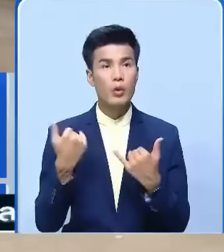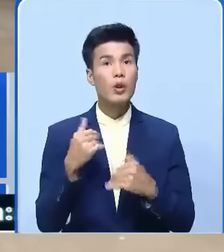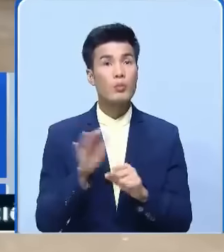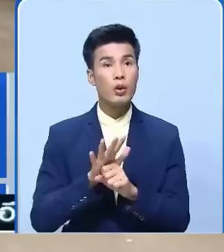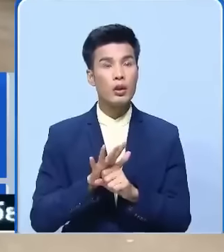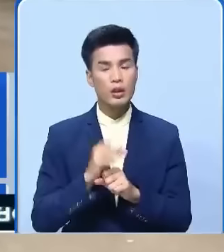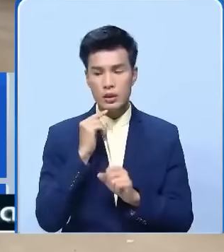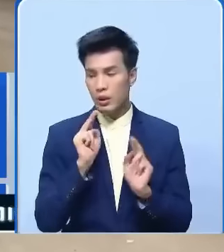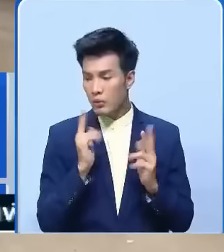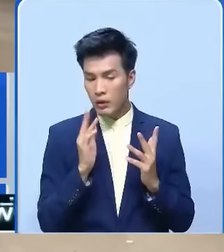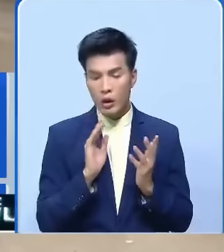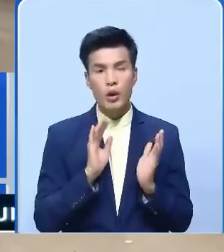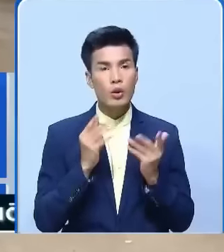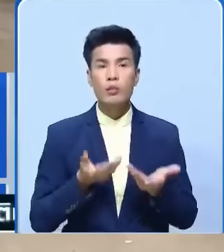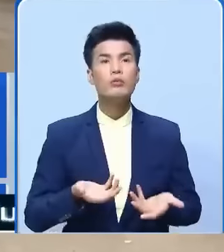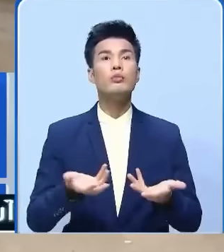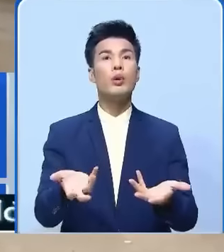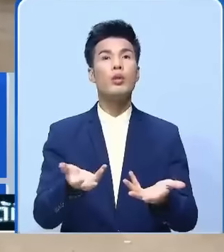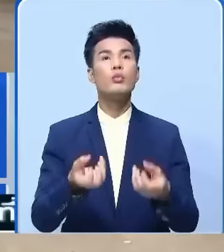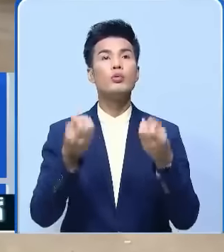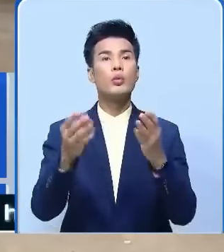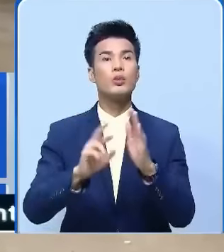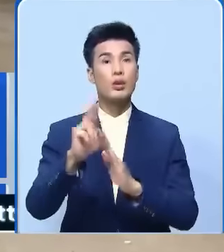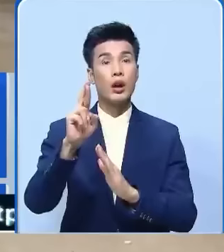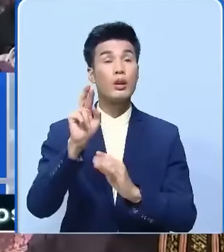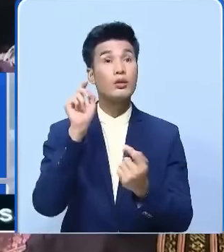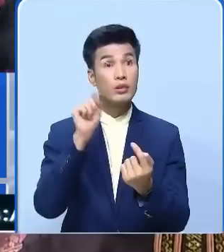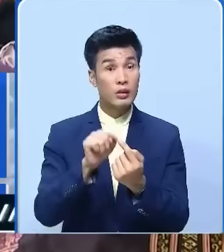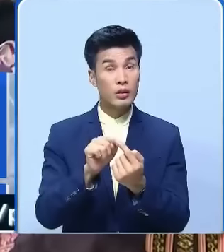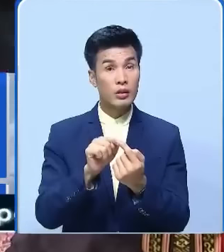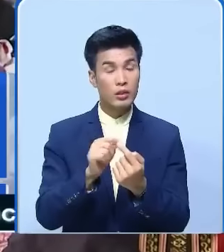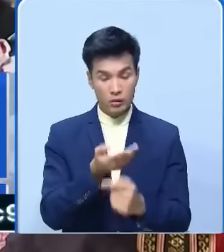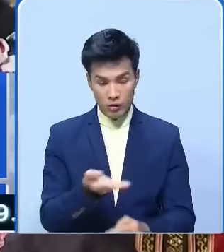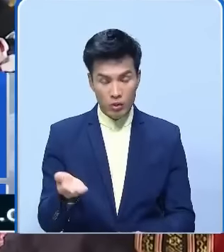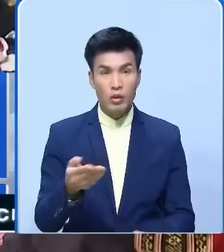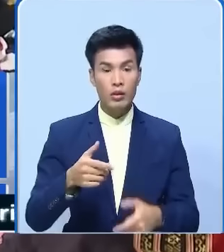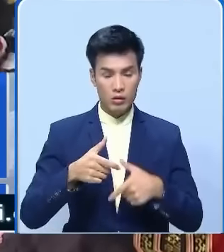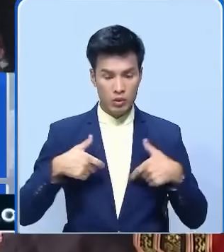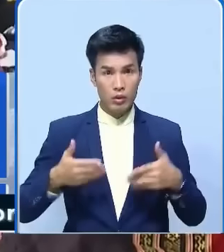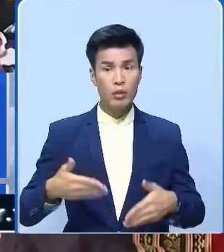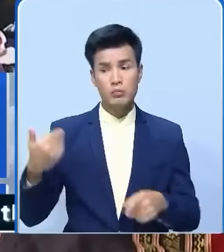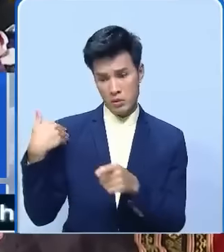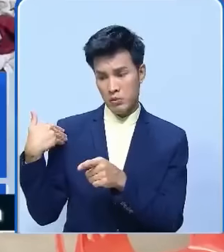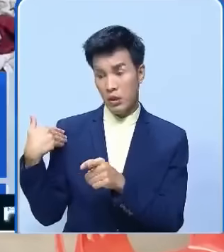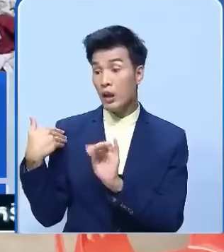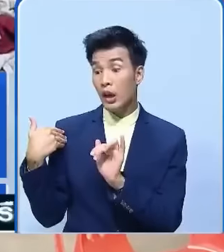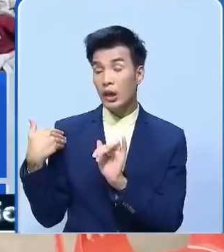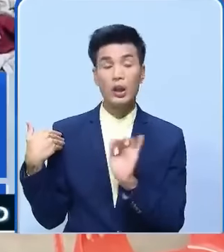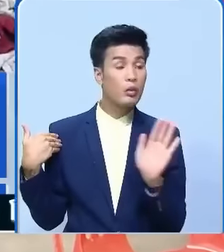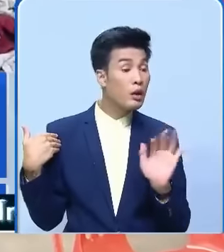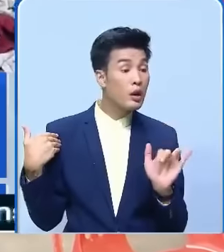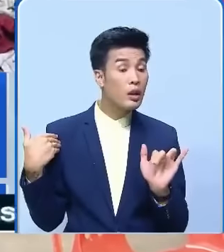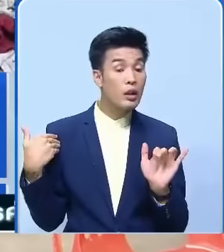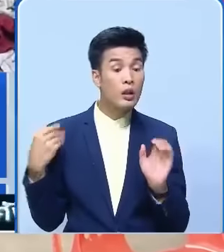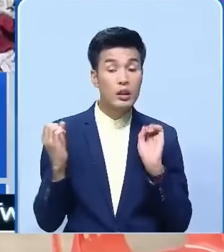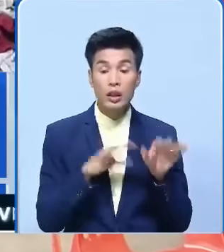ฉันไม่ได้ใช้ตรงนี้ละฉันโละของฉันละกันก็ส่งไปที่เชียงรายปรากฏไปถึงแล้วชุดชั้นในชาวบ้านบอกมีก็ไปตรงการคันจะเอาไป